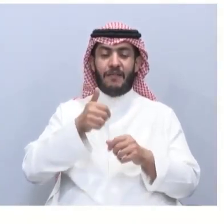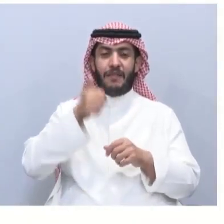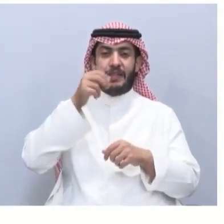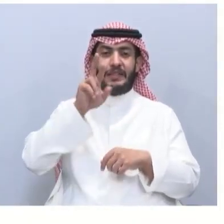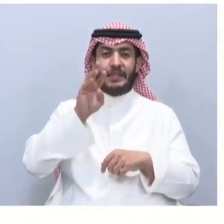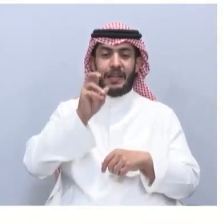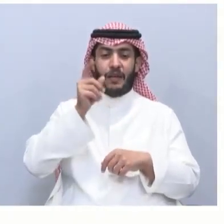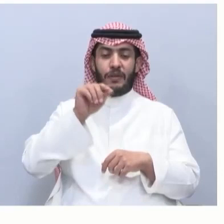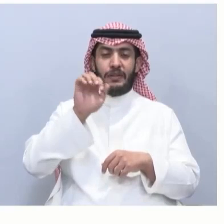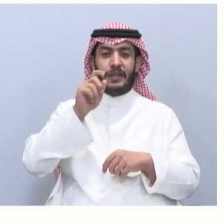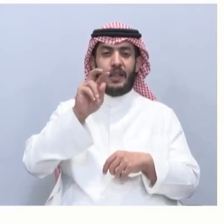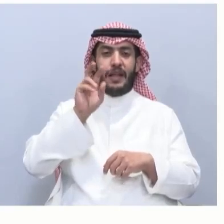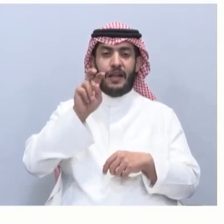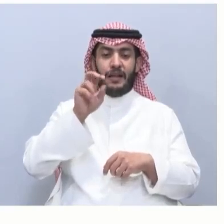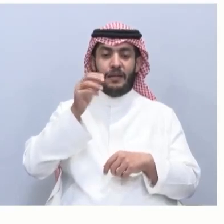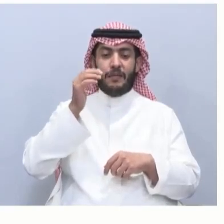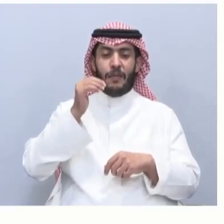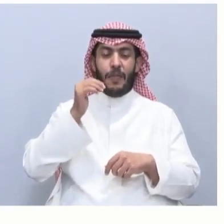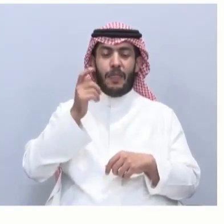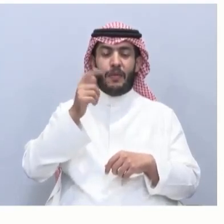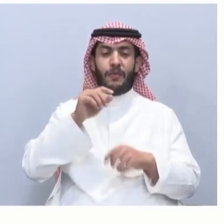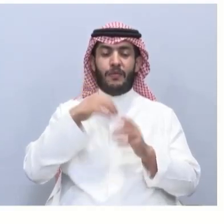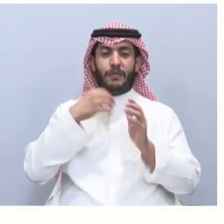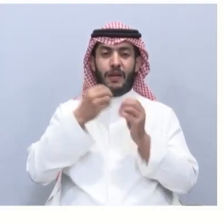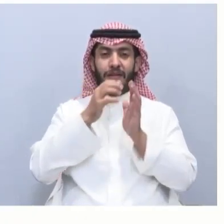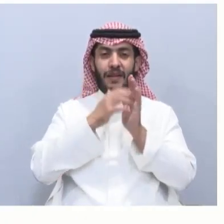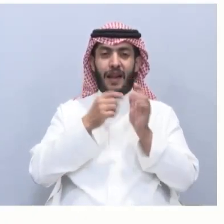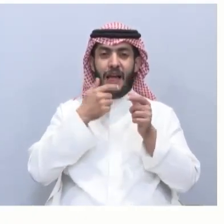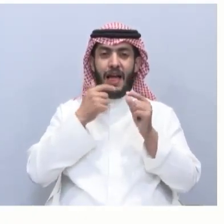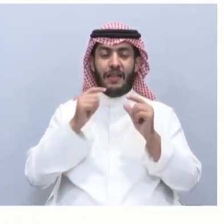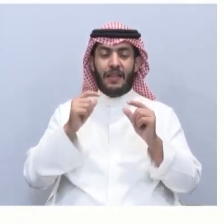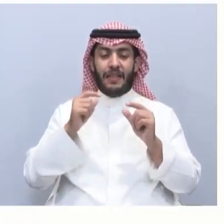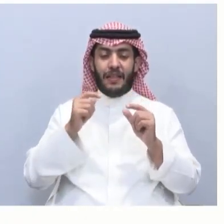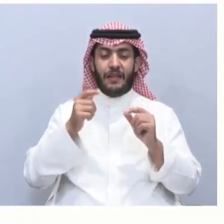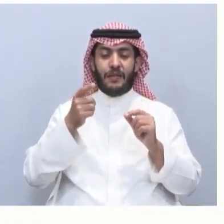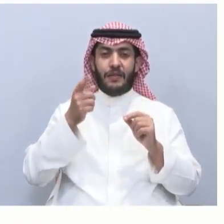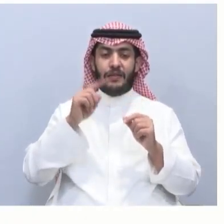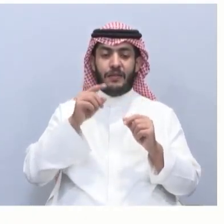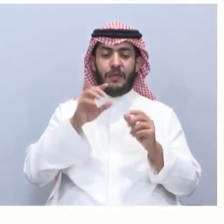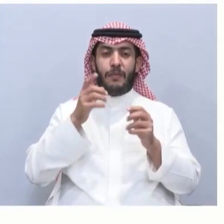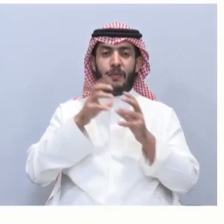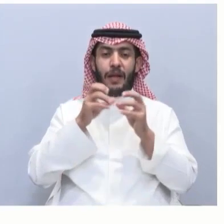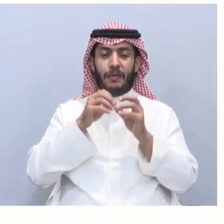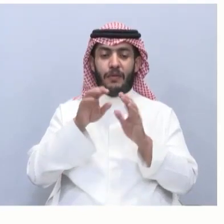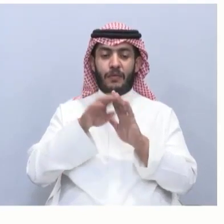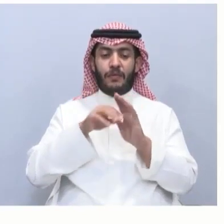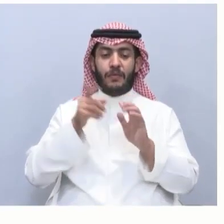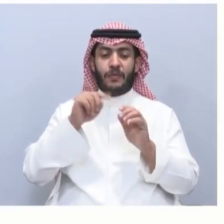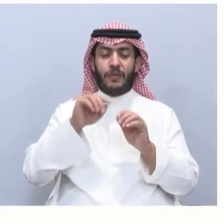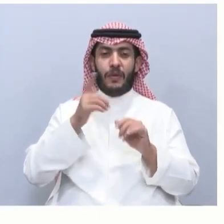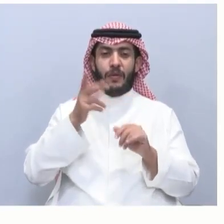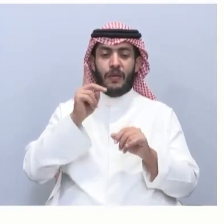الزكاه والصدقه وسنقرا نص الحديث ونبين معاني الكلمات